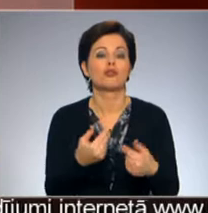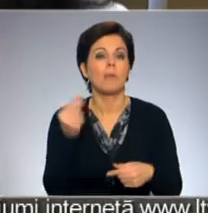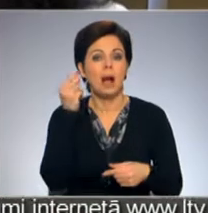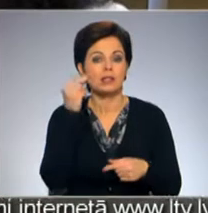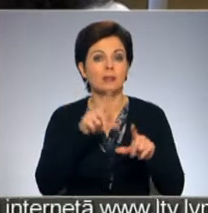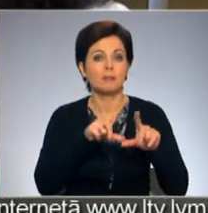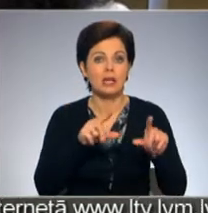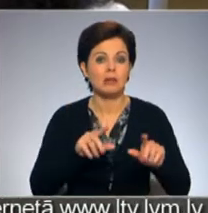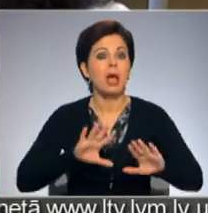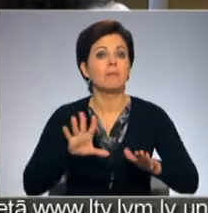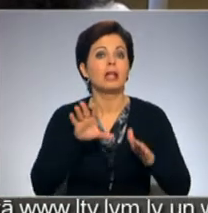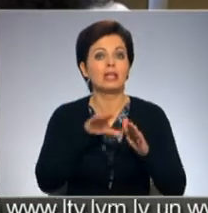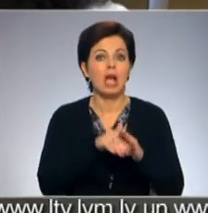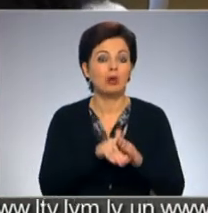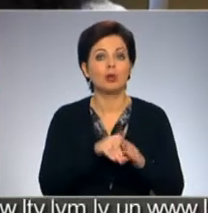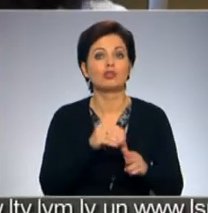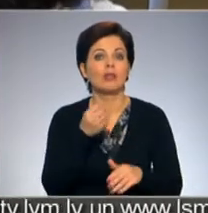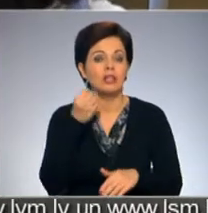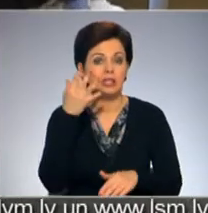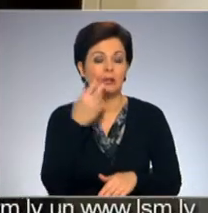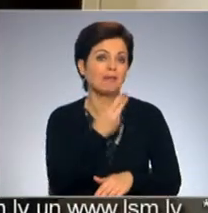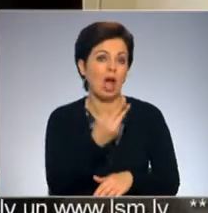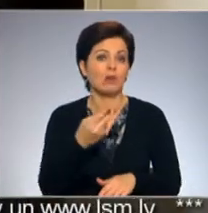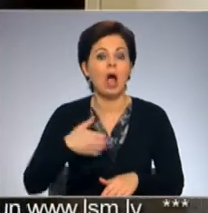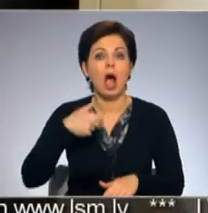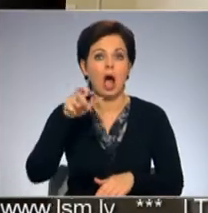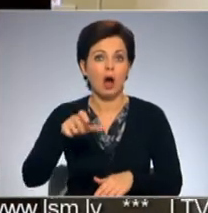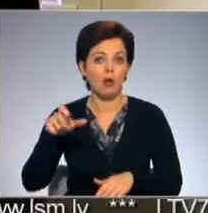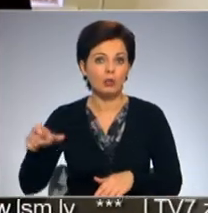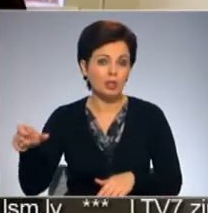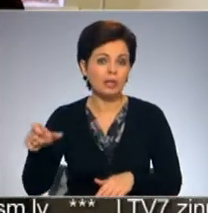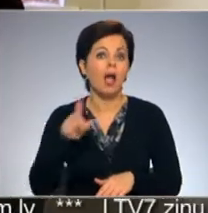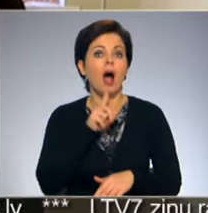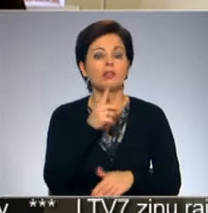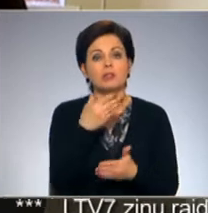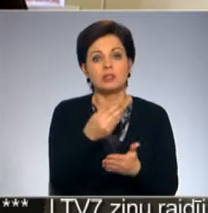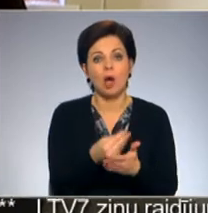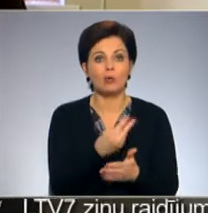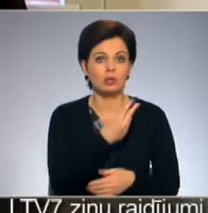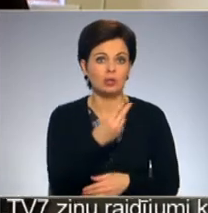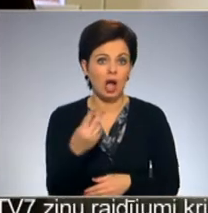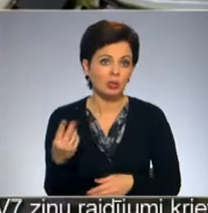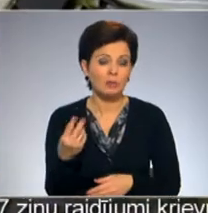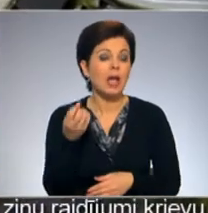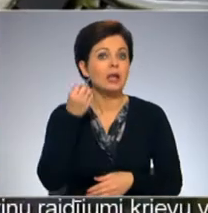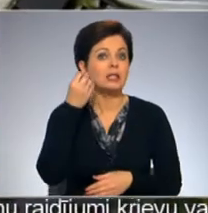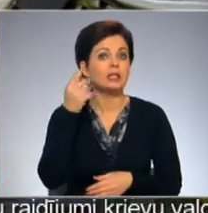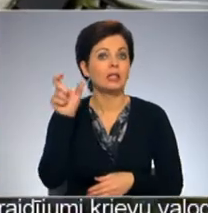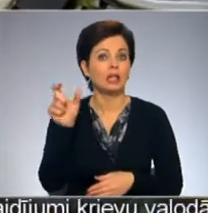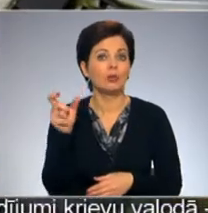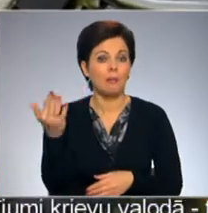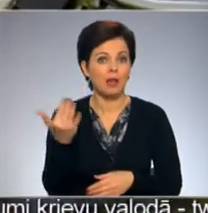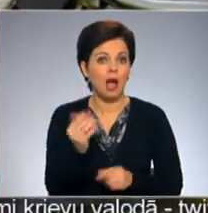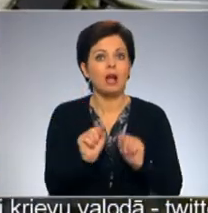iestādi. Bet par iekļaujošo izglītību, vērojot savu audzēkņu pieredzi, Alsviķu skolā ir savs skatījums. Bieži vien izglītojamie, kad nāk pie mums